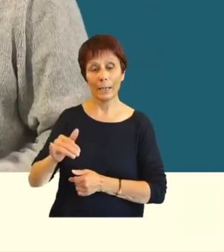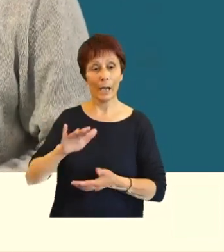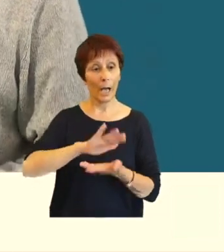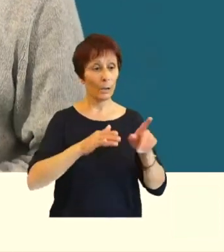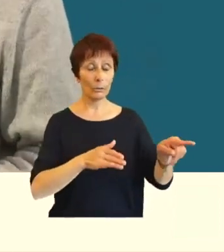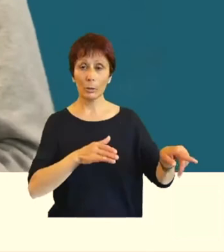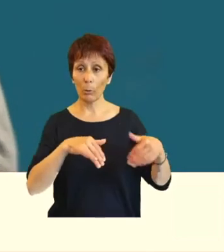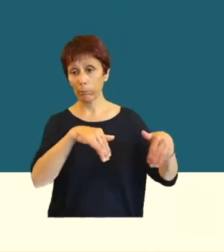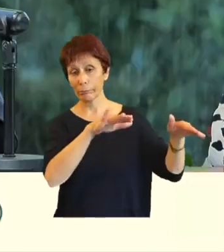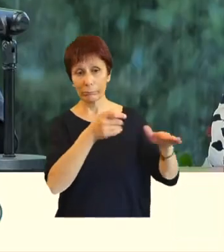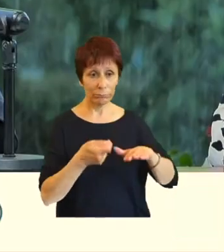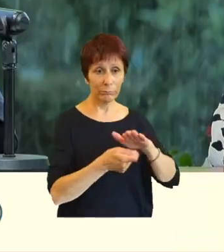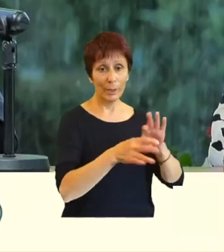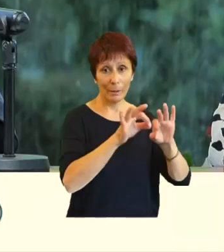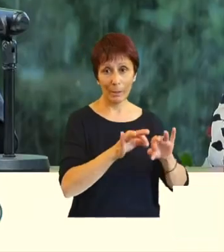injustice.